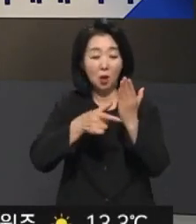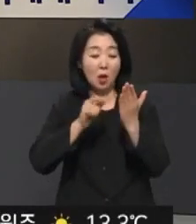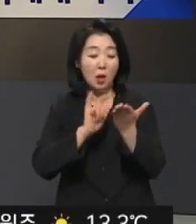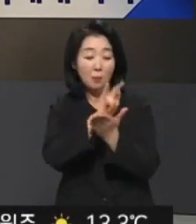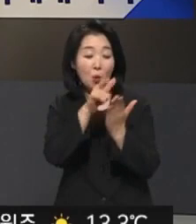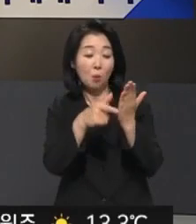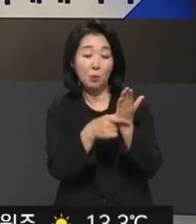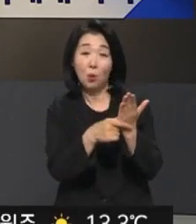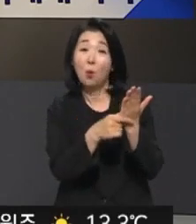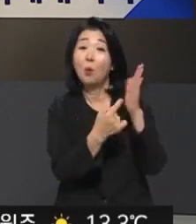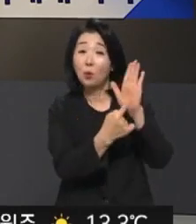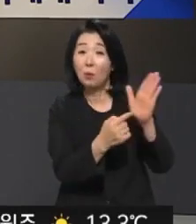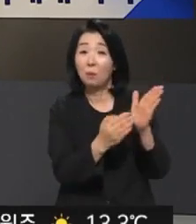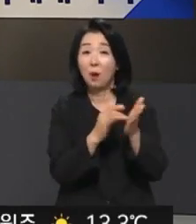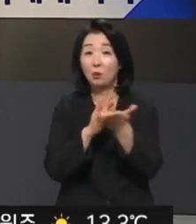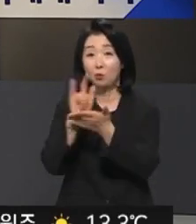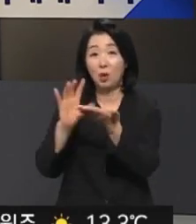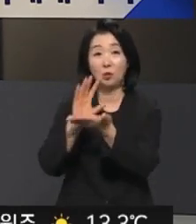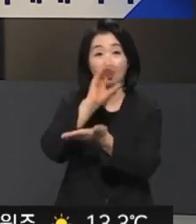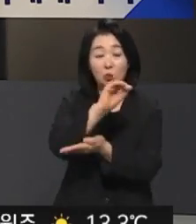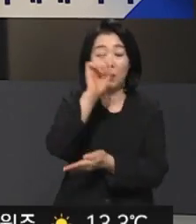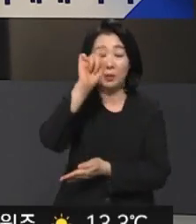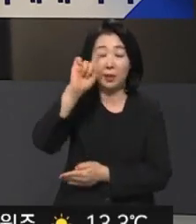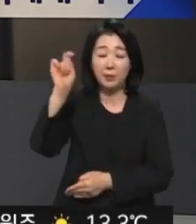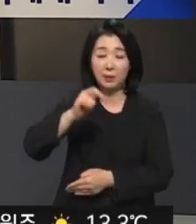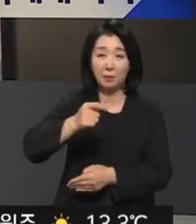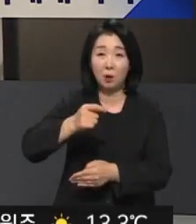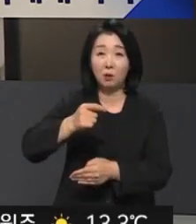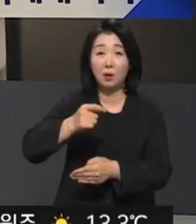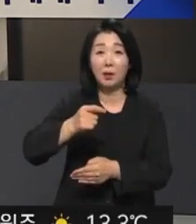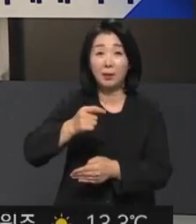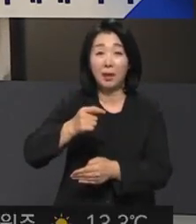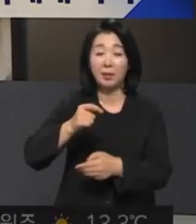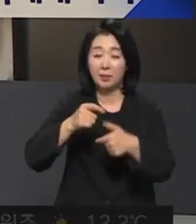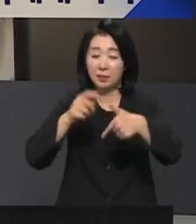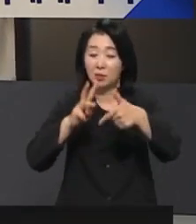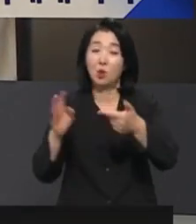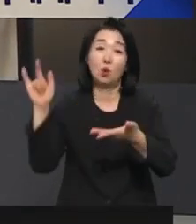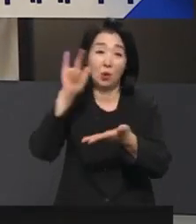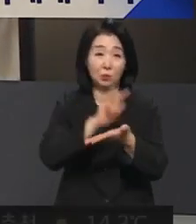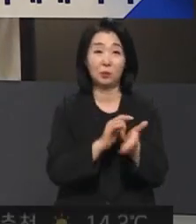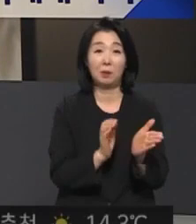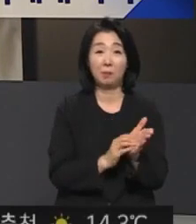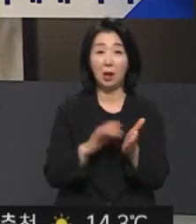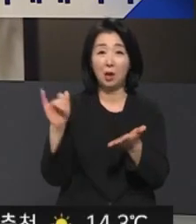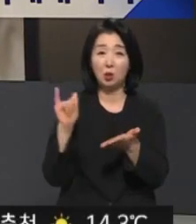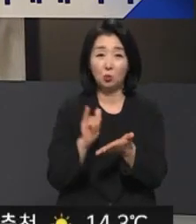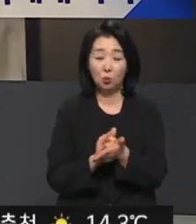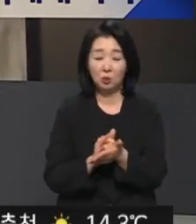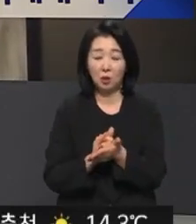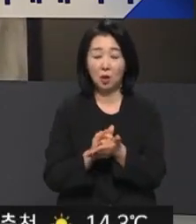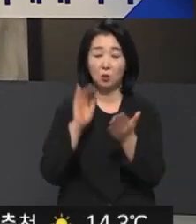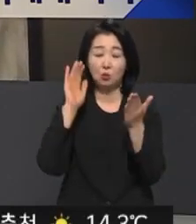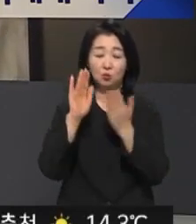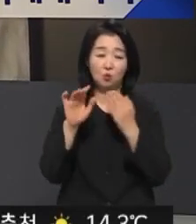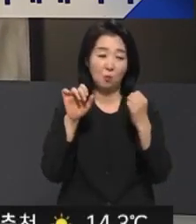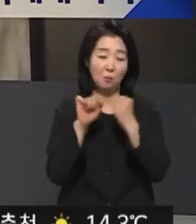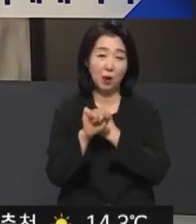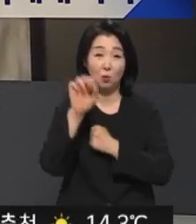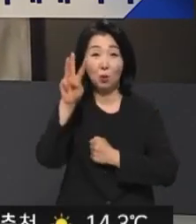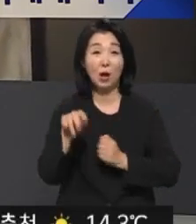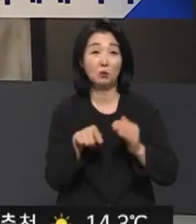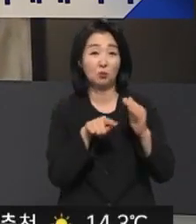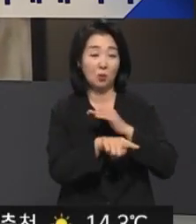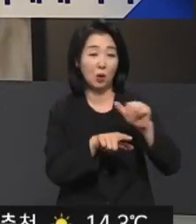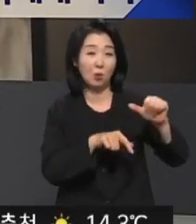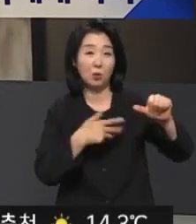따르면 뉴욕에서 출발해 정확히 내일 새벽 인천공항에 도착하는데요. 전 씨는 도착하자마자 광주를 찾아 5.18